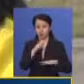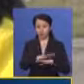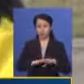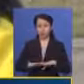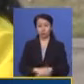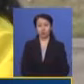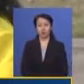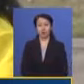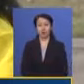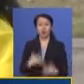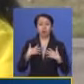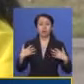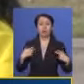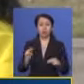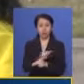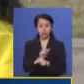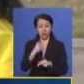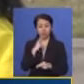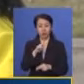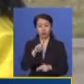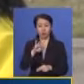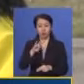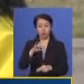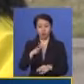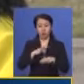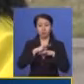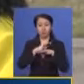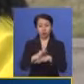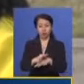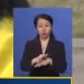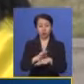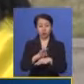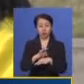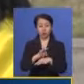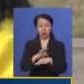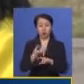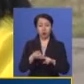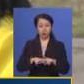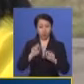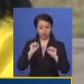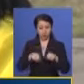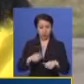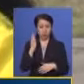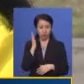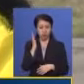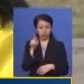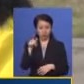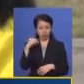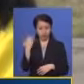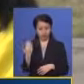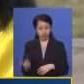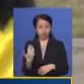языке ветеринарном называется как компартмент. То есть провели компартментализацию, которая позволила им создать такой